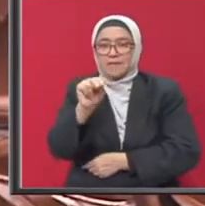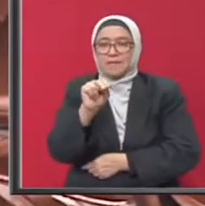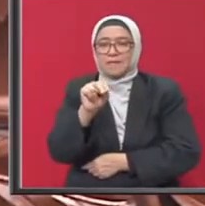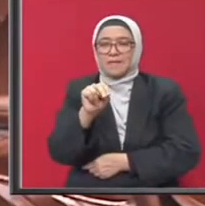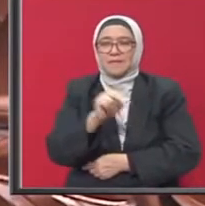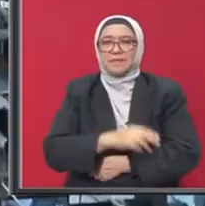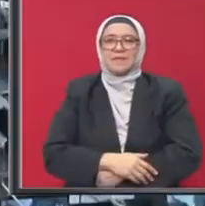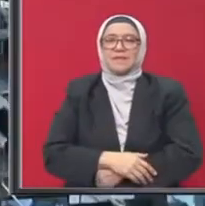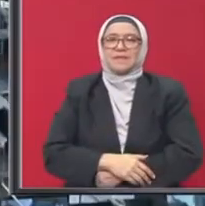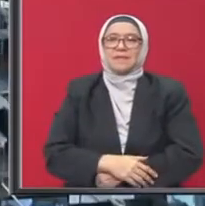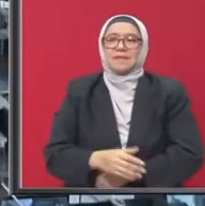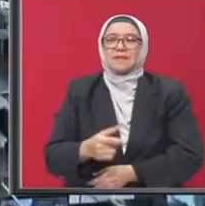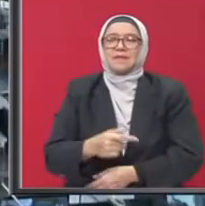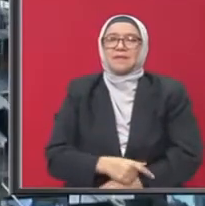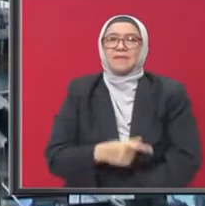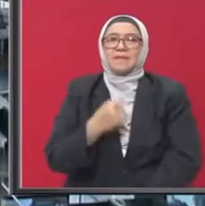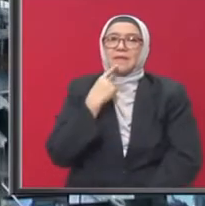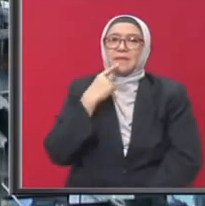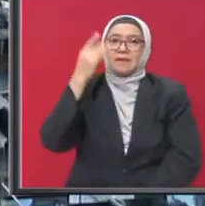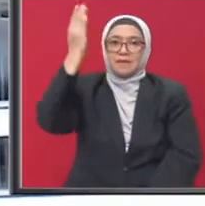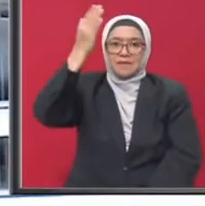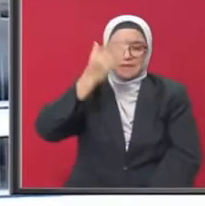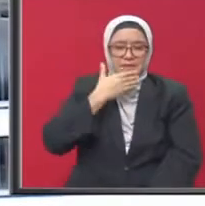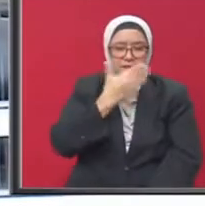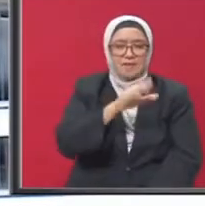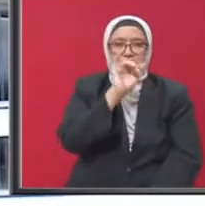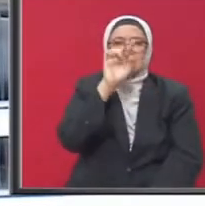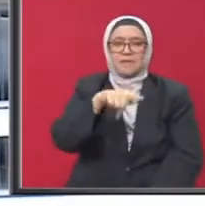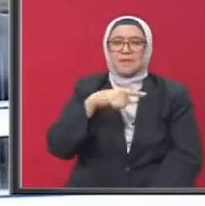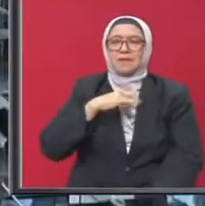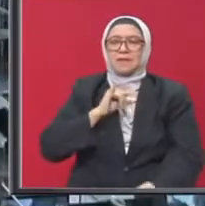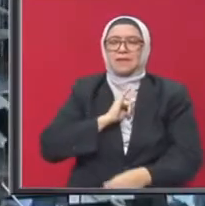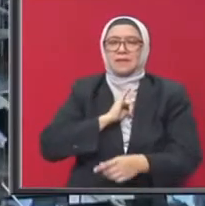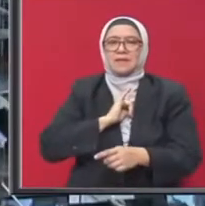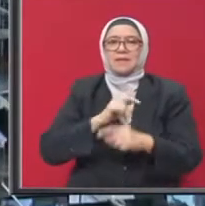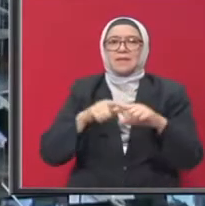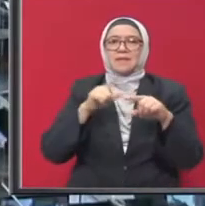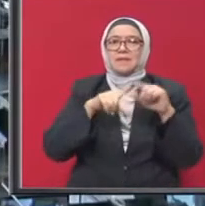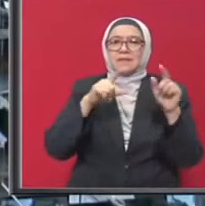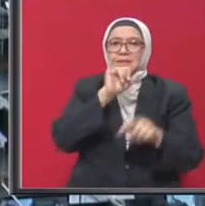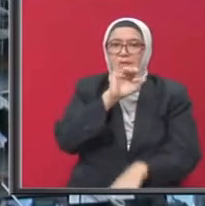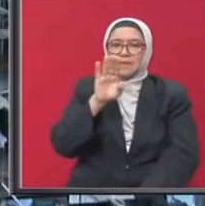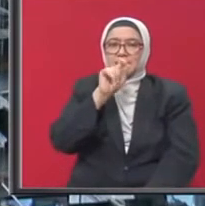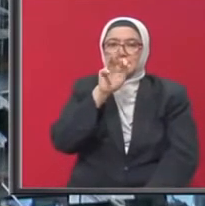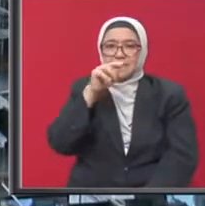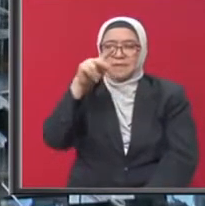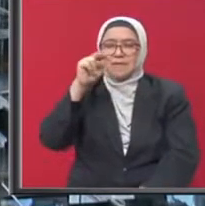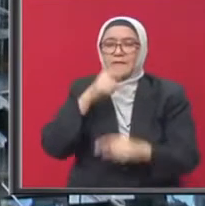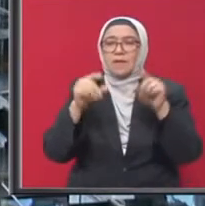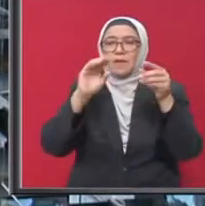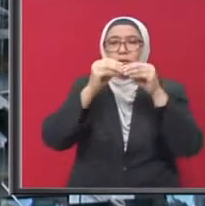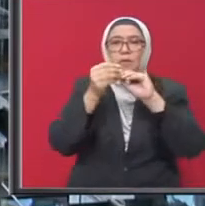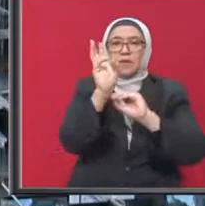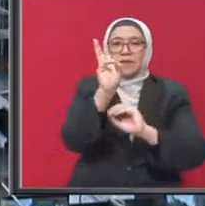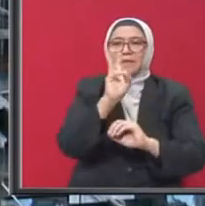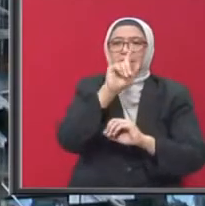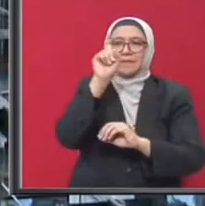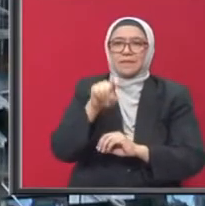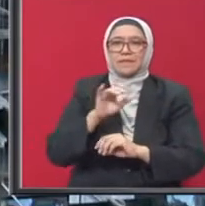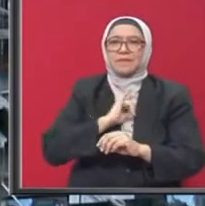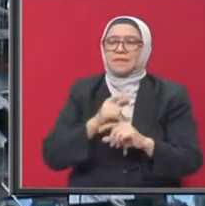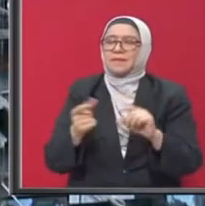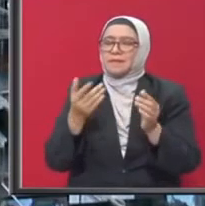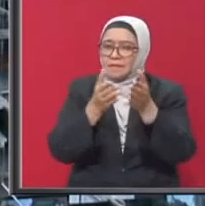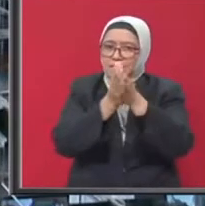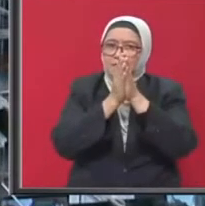Yunus saya Spike tampan soalan 6 elementry bangun wanita keluarga dan masyarakat Totti Malangnya senyawa 3